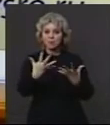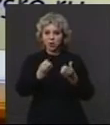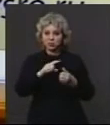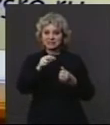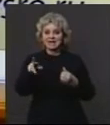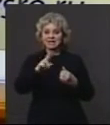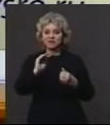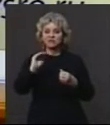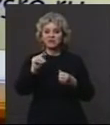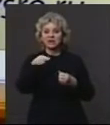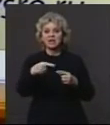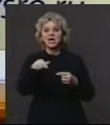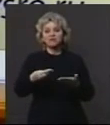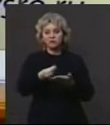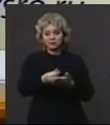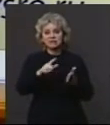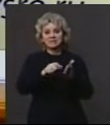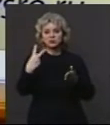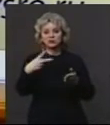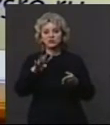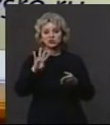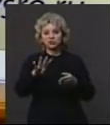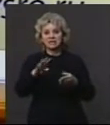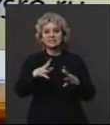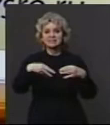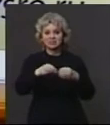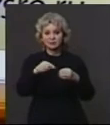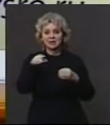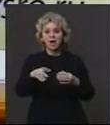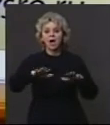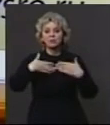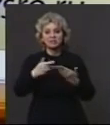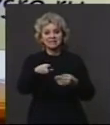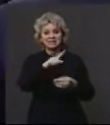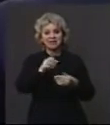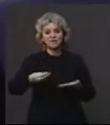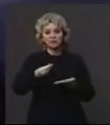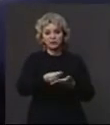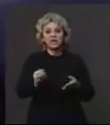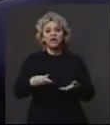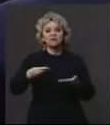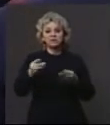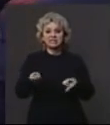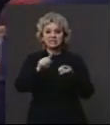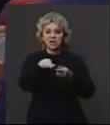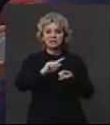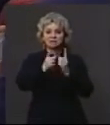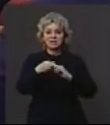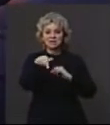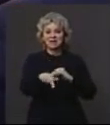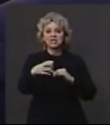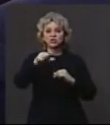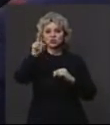за январь-февраль эти выплаты, 724 семьи обратились за выплаты. Внесены изменения в областной